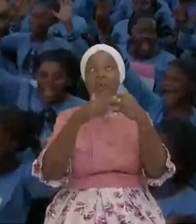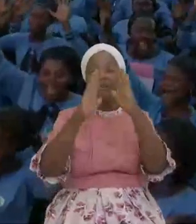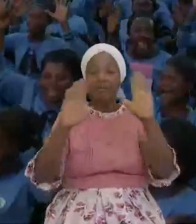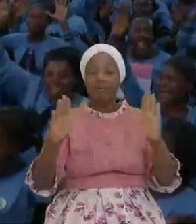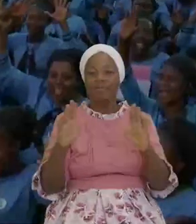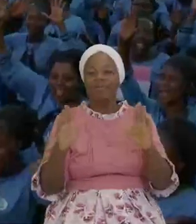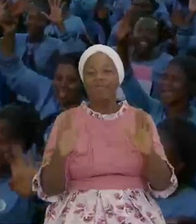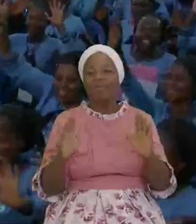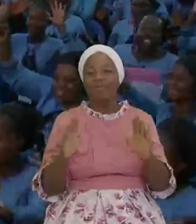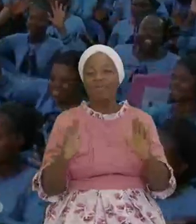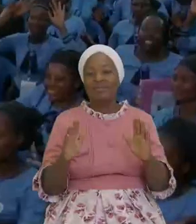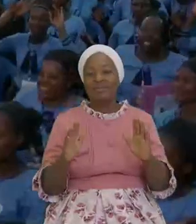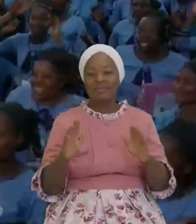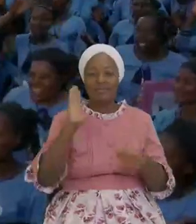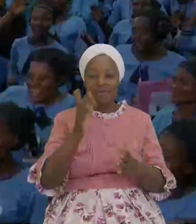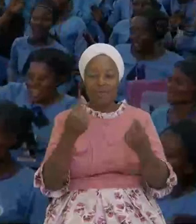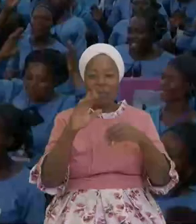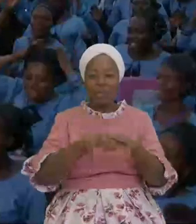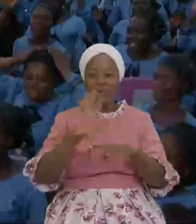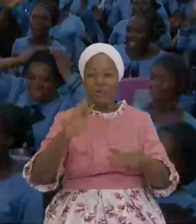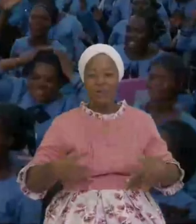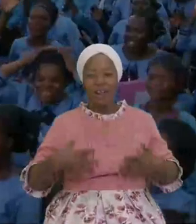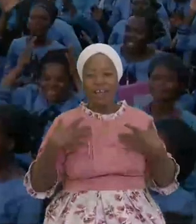La puissance surnaturelle venant du ciel